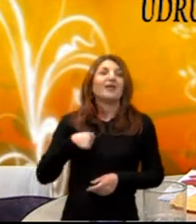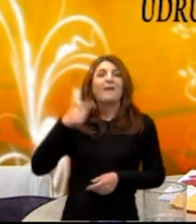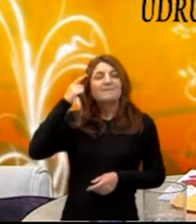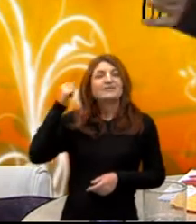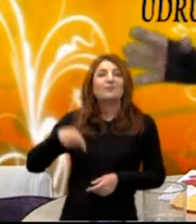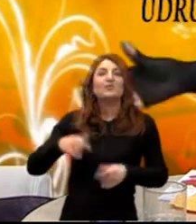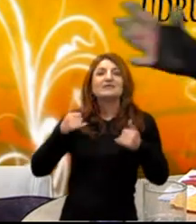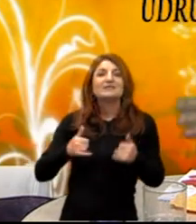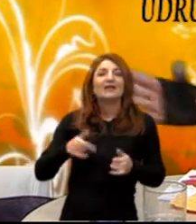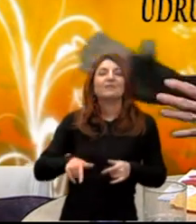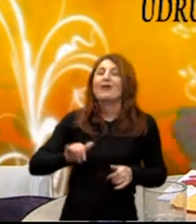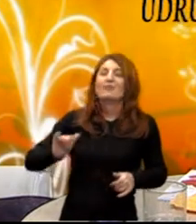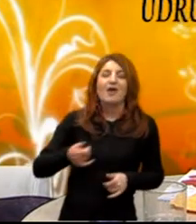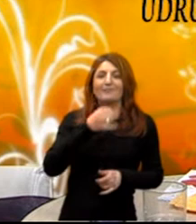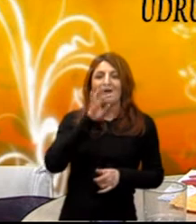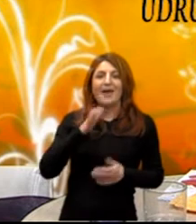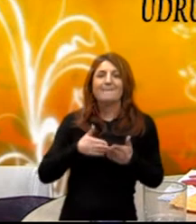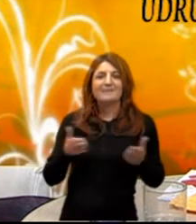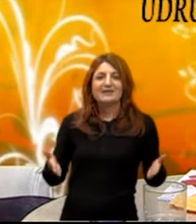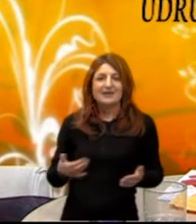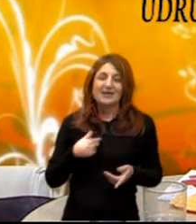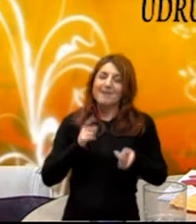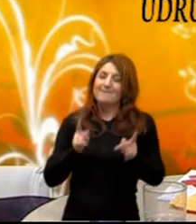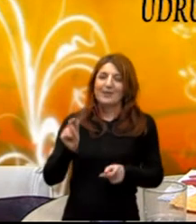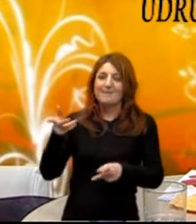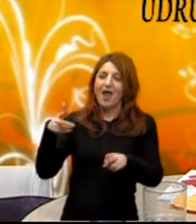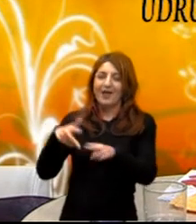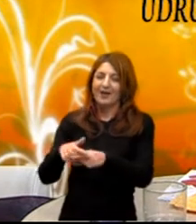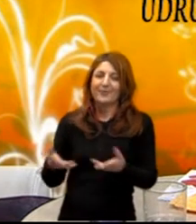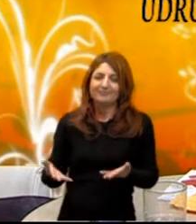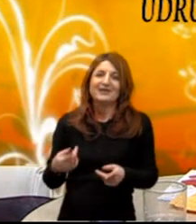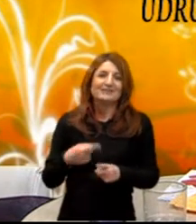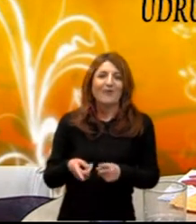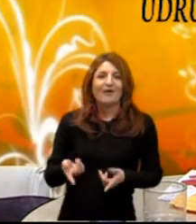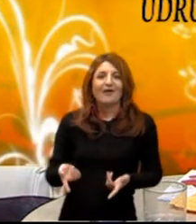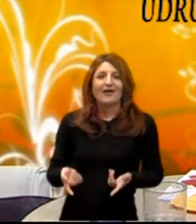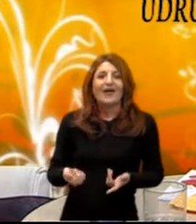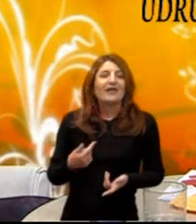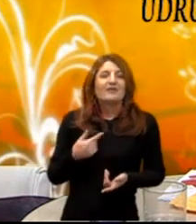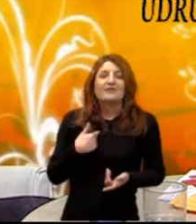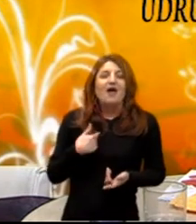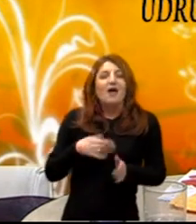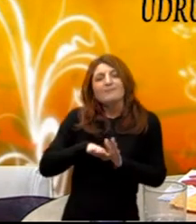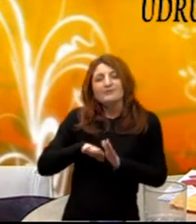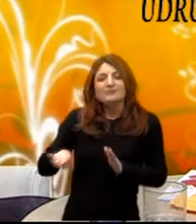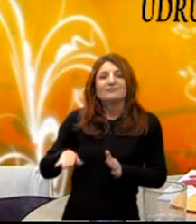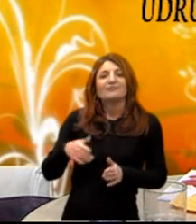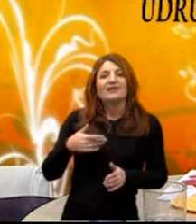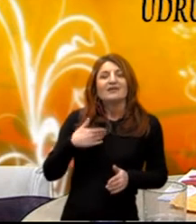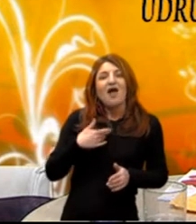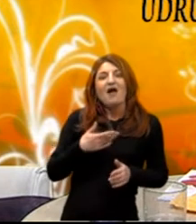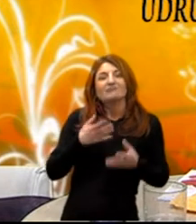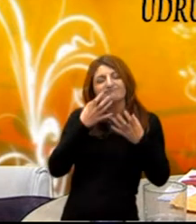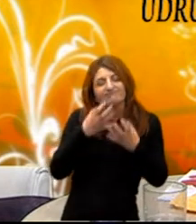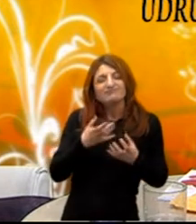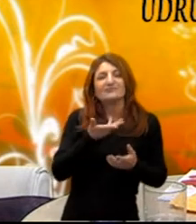emisije sad na ovom području. Evo, ja sam vas malo morala prekinuti, jer samo da znate da ja iznimno imam naklonost